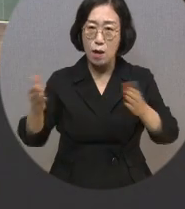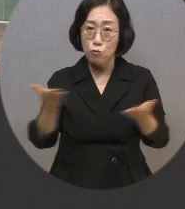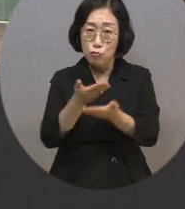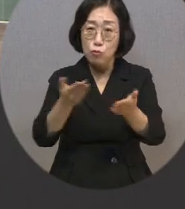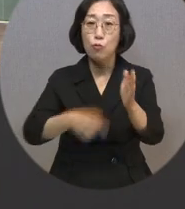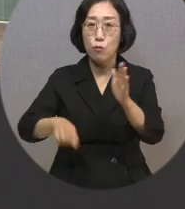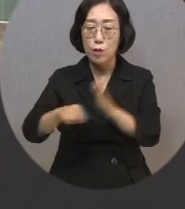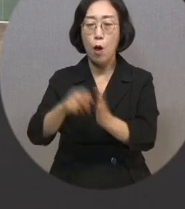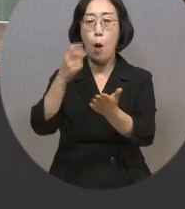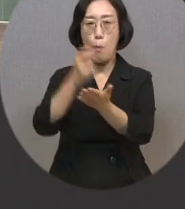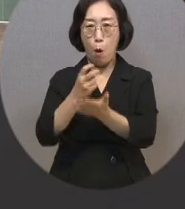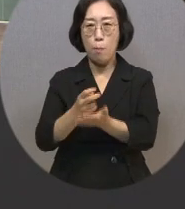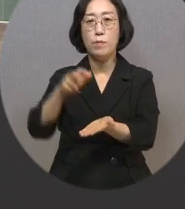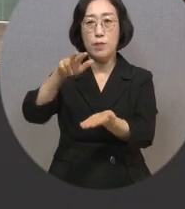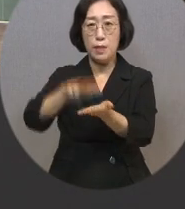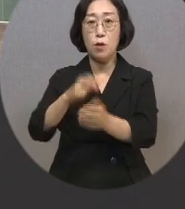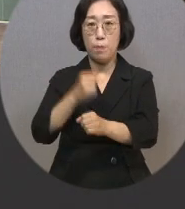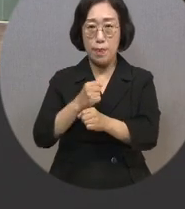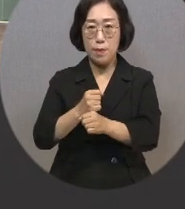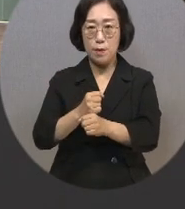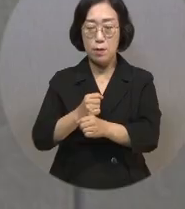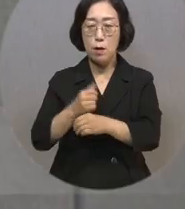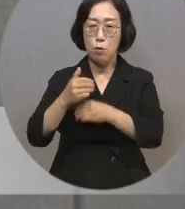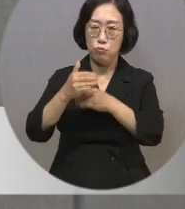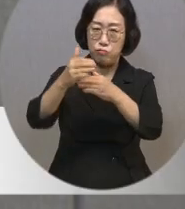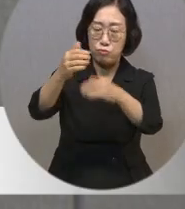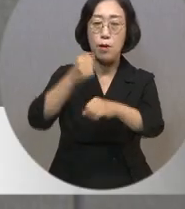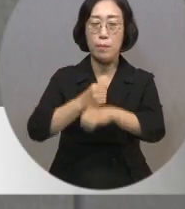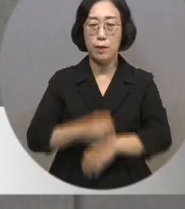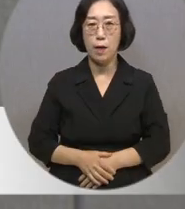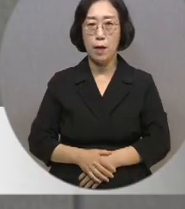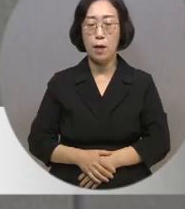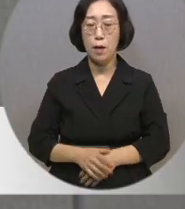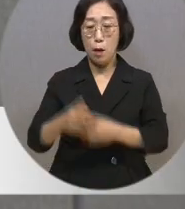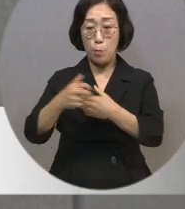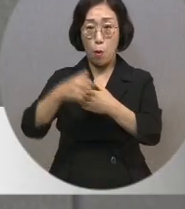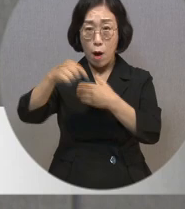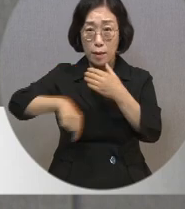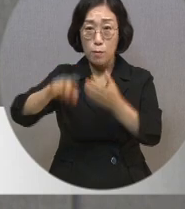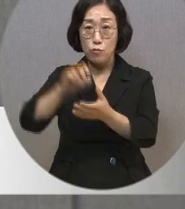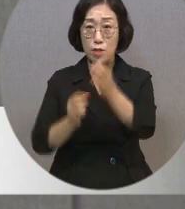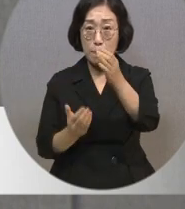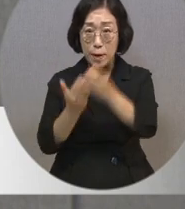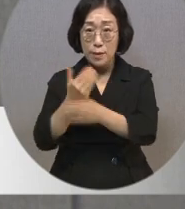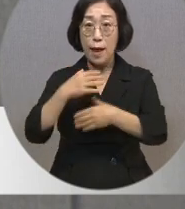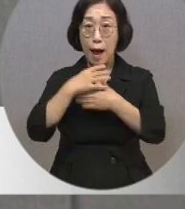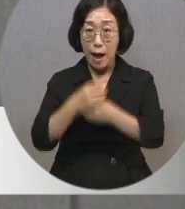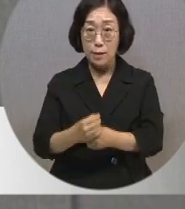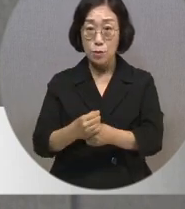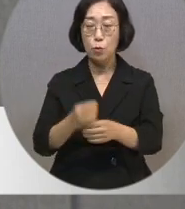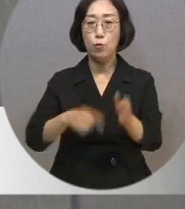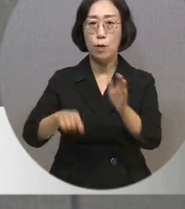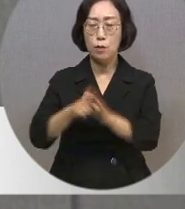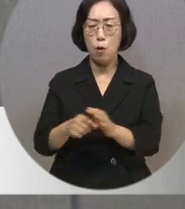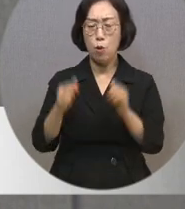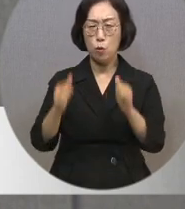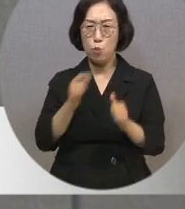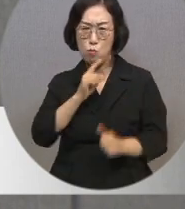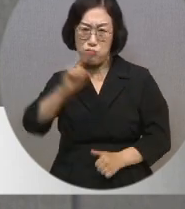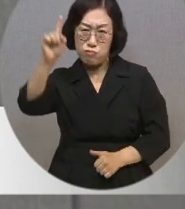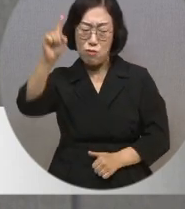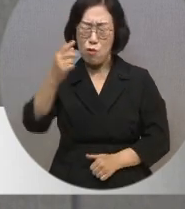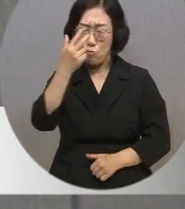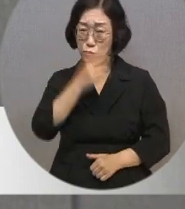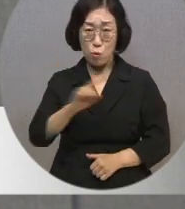설명을 법제화하는 방안을 추진합니다. 의료사고 안전망 구축의 핵심은 현재 소송 중심의